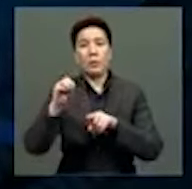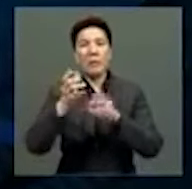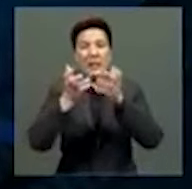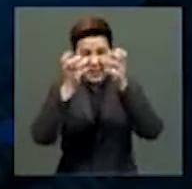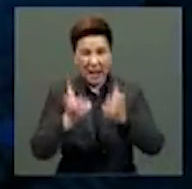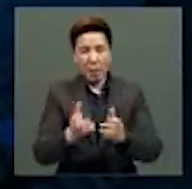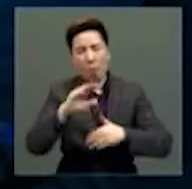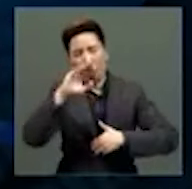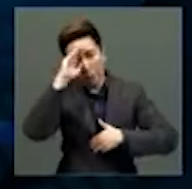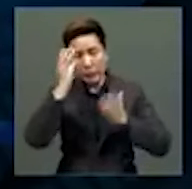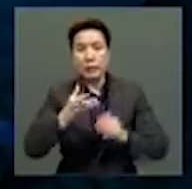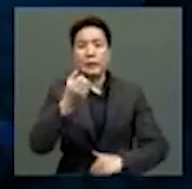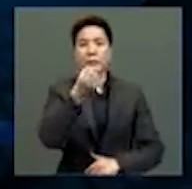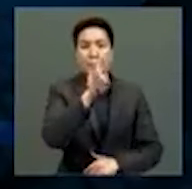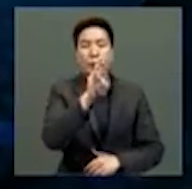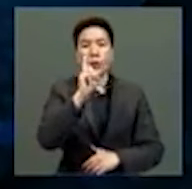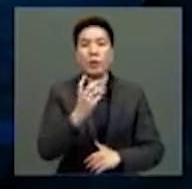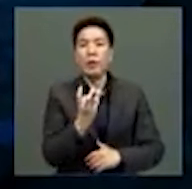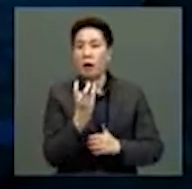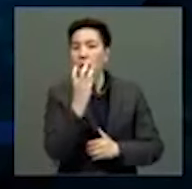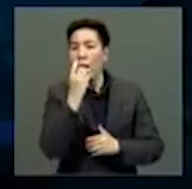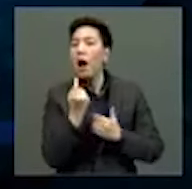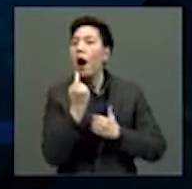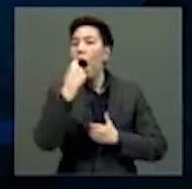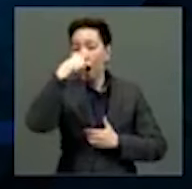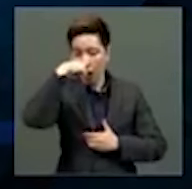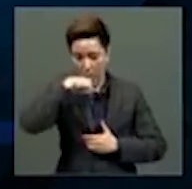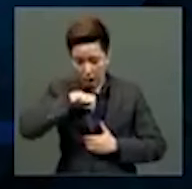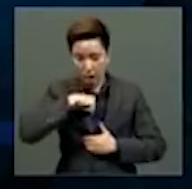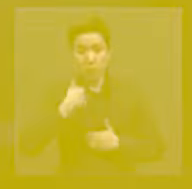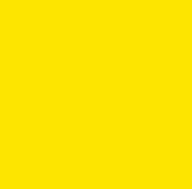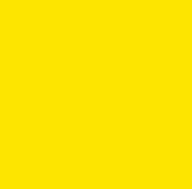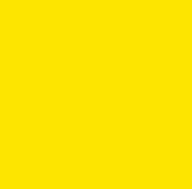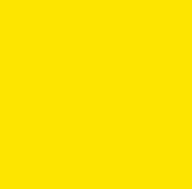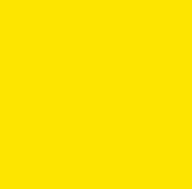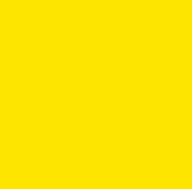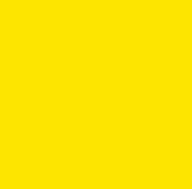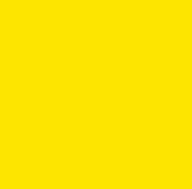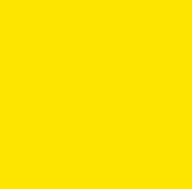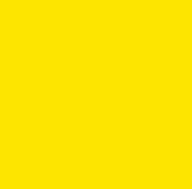17รายจำเป็นต้องใช้ท่อช่วยหายใจตอนนี้นะคะ8รายค่ะ